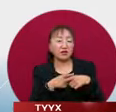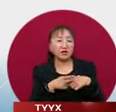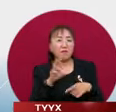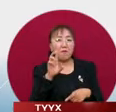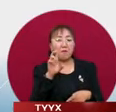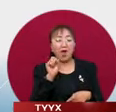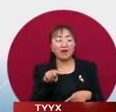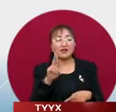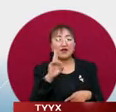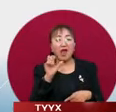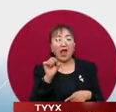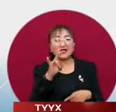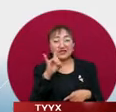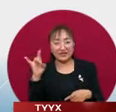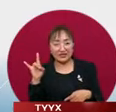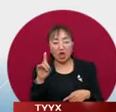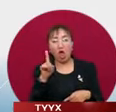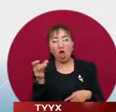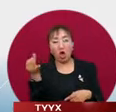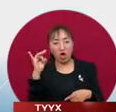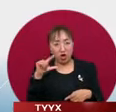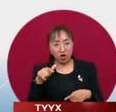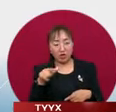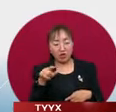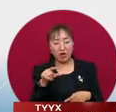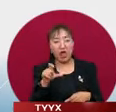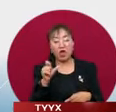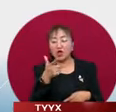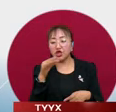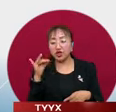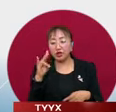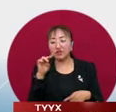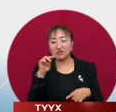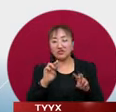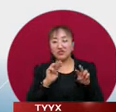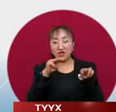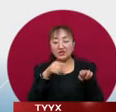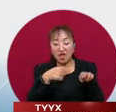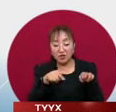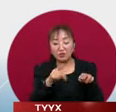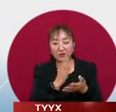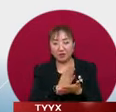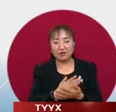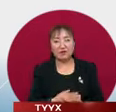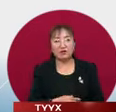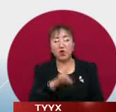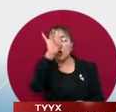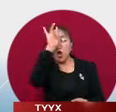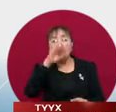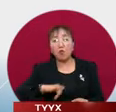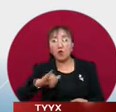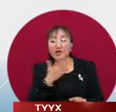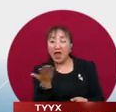Балканы хойгийн өмнөд хэсэг Эгийн тэнгисийн арлууд дээр эртний грек оршдог юм байна. Тэгвэл Ром улс маань хаан байрладаг юм бол